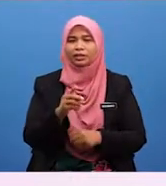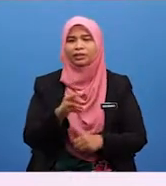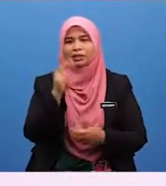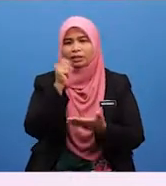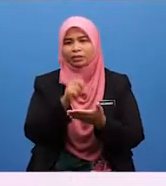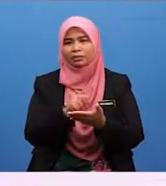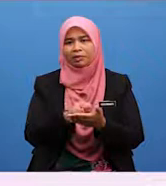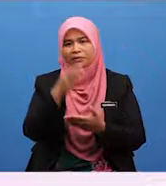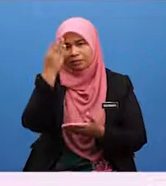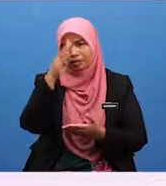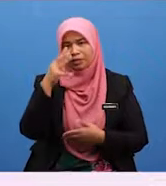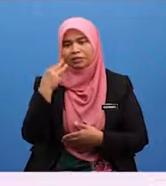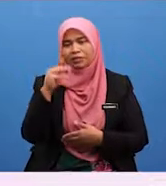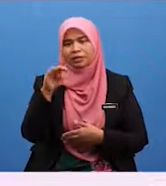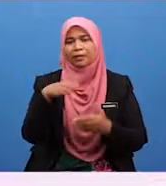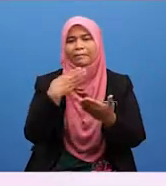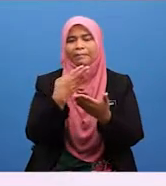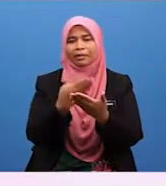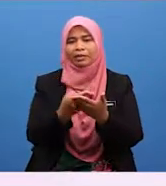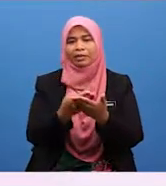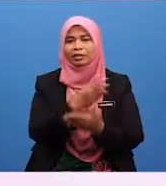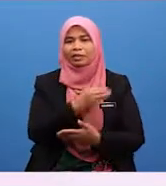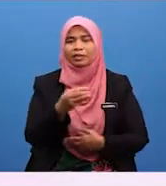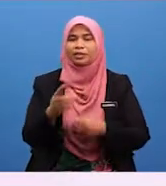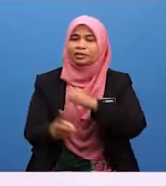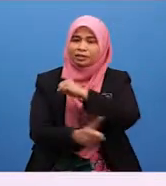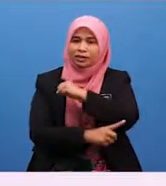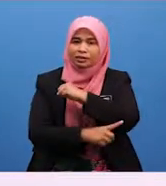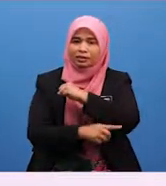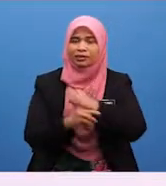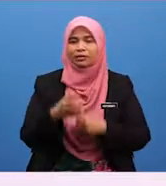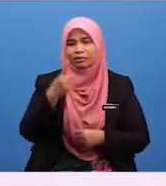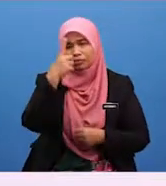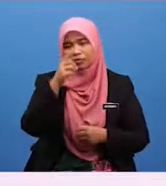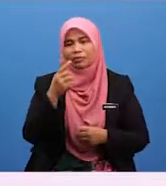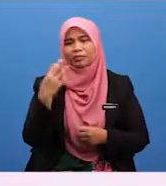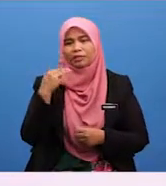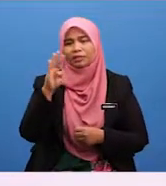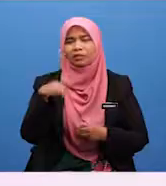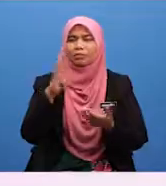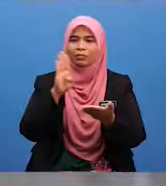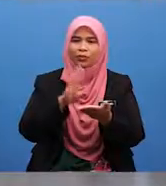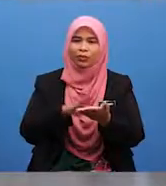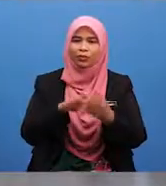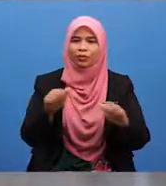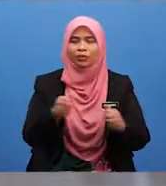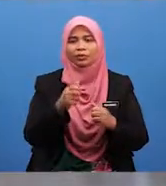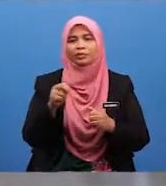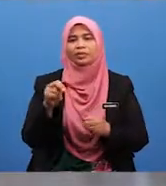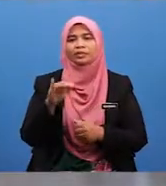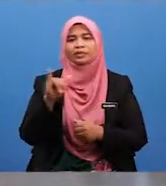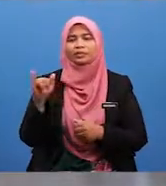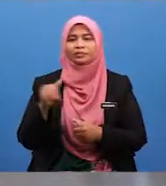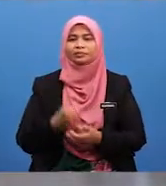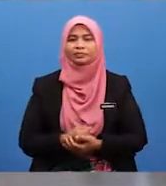bagi mereka yang baik amalannya dan azab bagi mereka yang buruk amalannya. Ha,